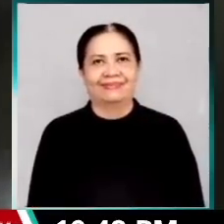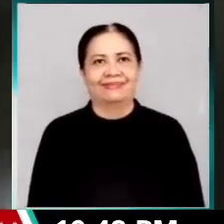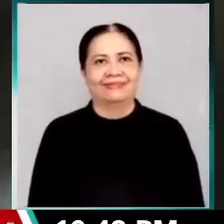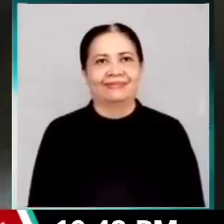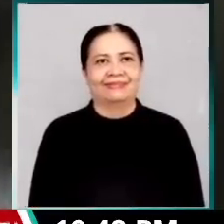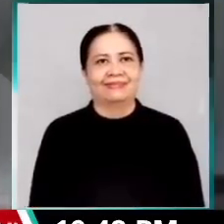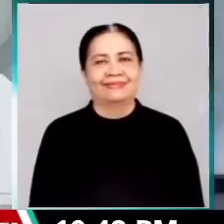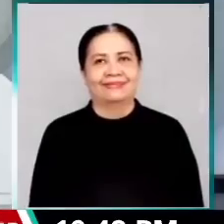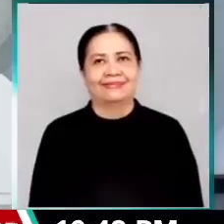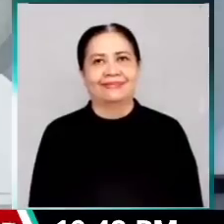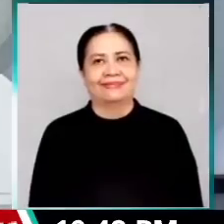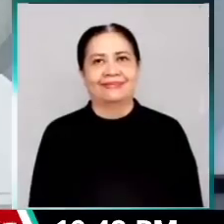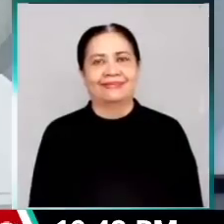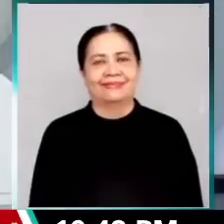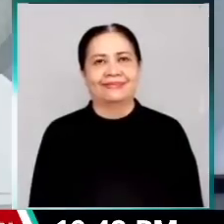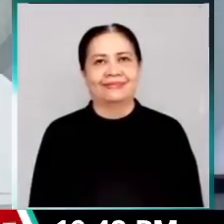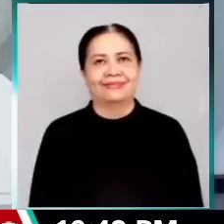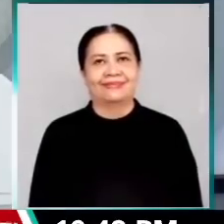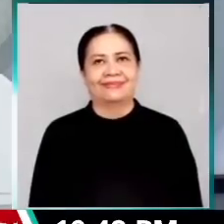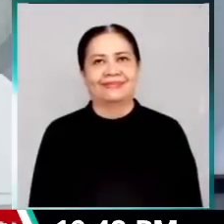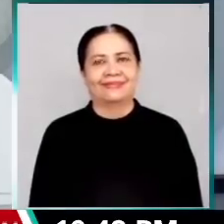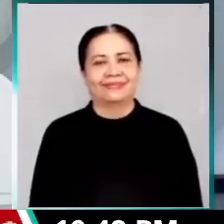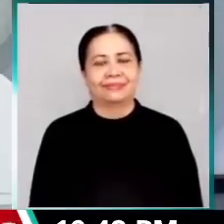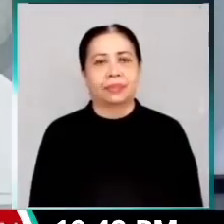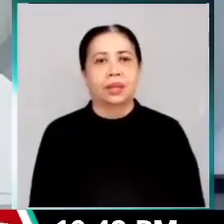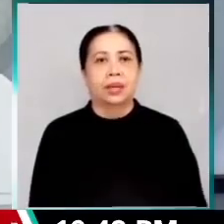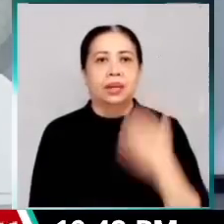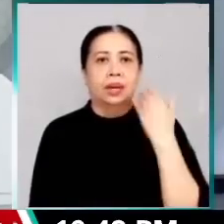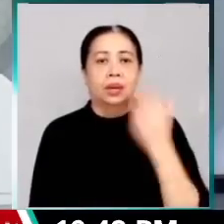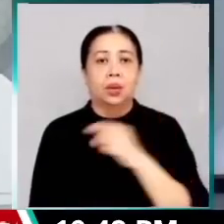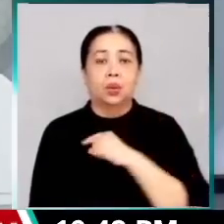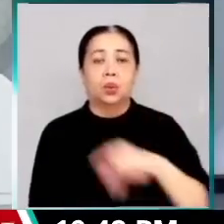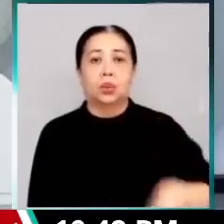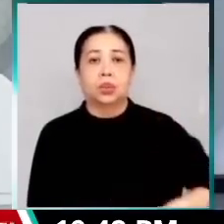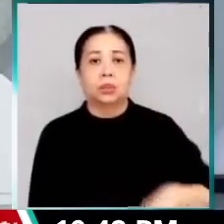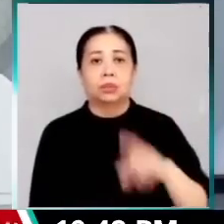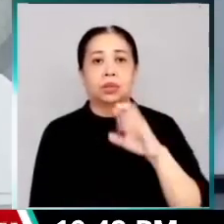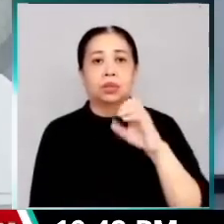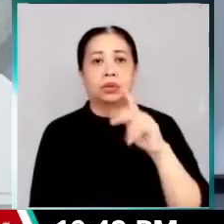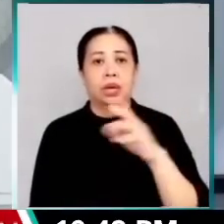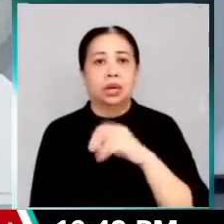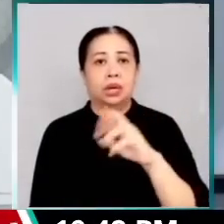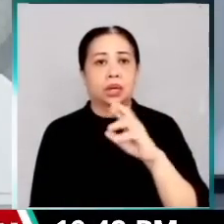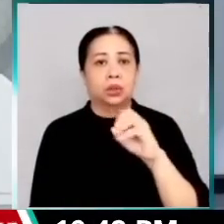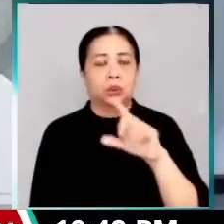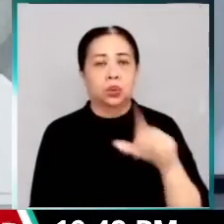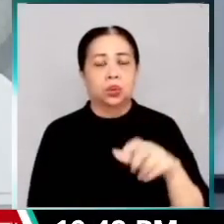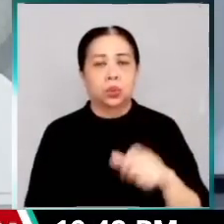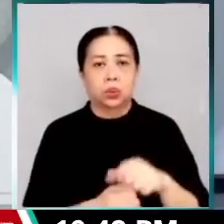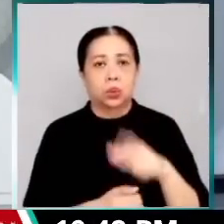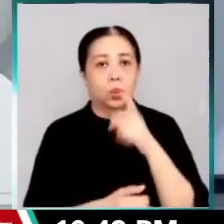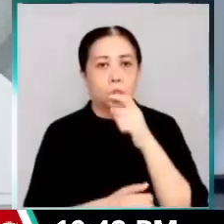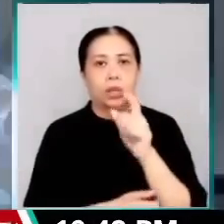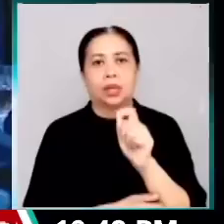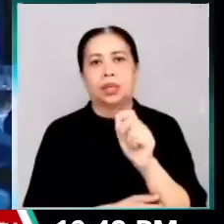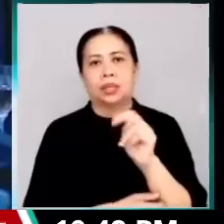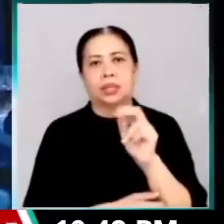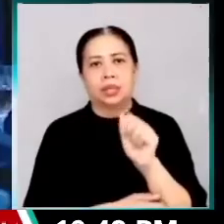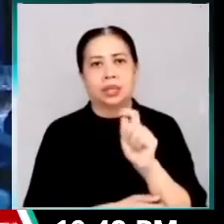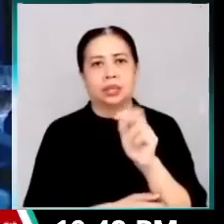News. Pumanaw na ang Queen of Rock and Roll na si Tina Turner sa edad na 83.